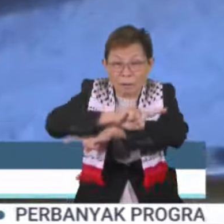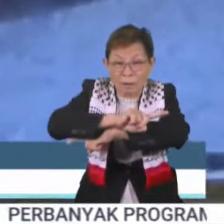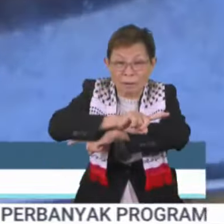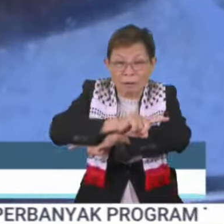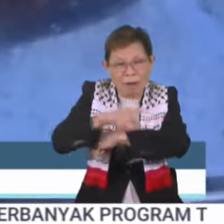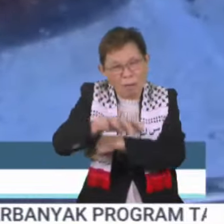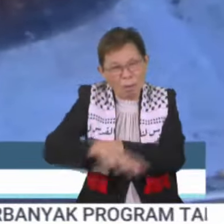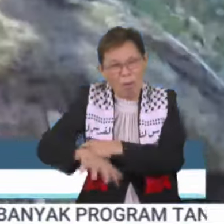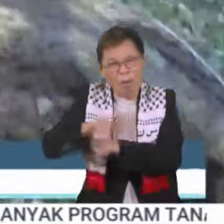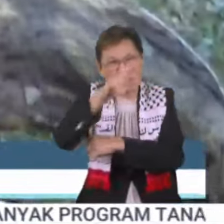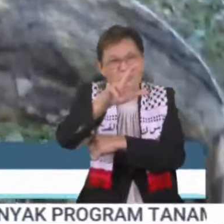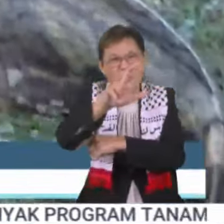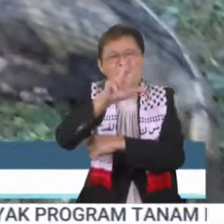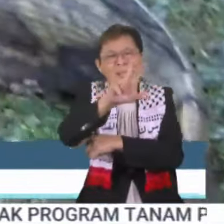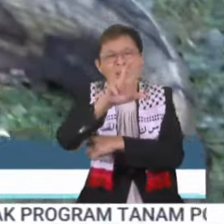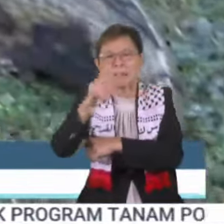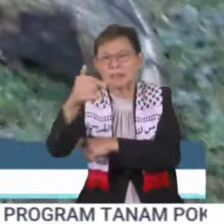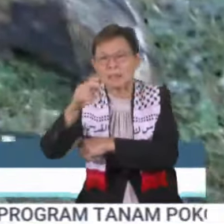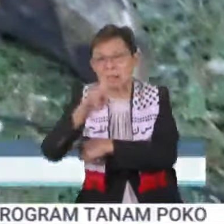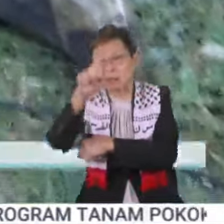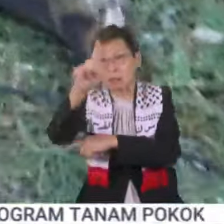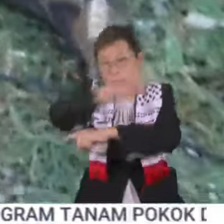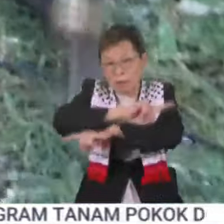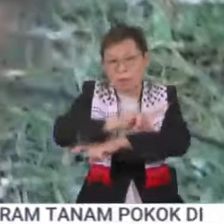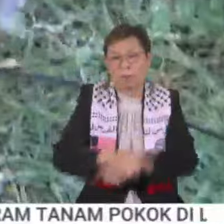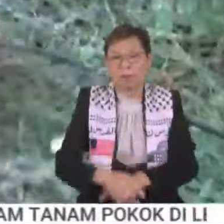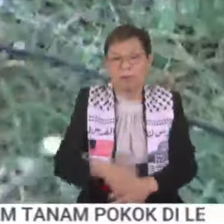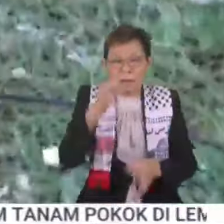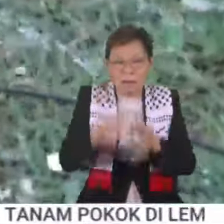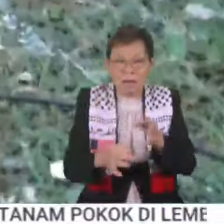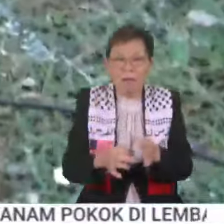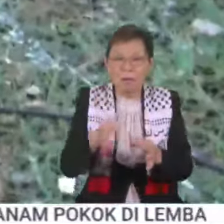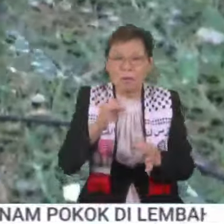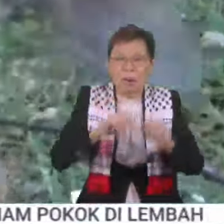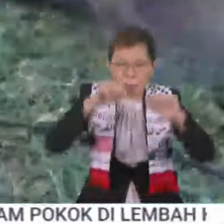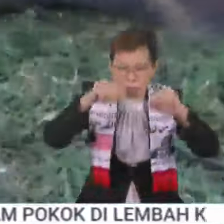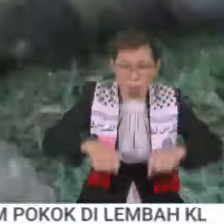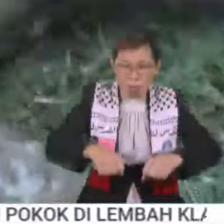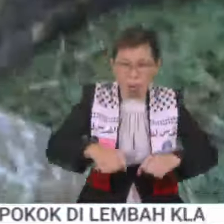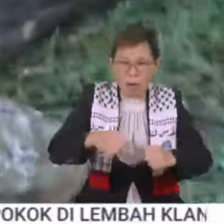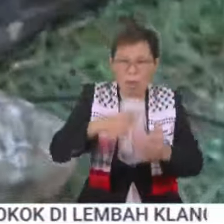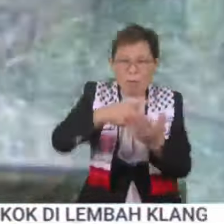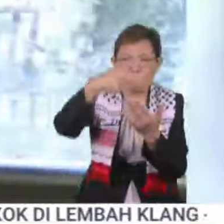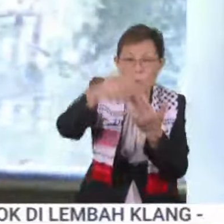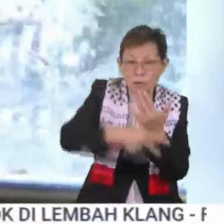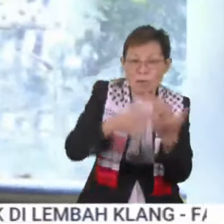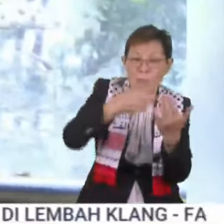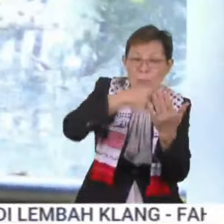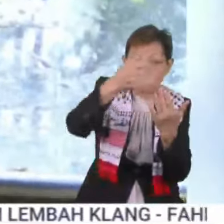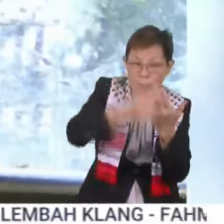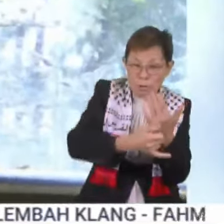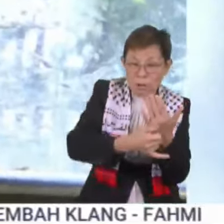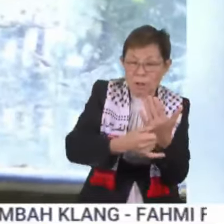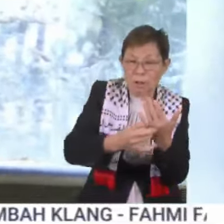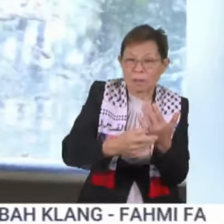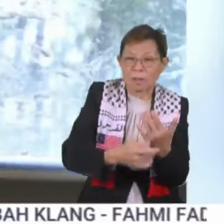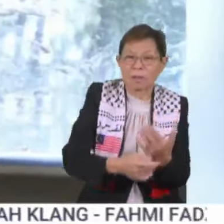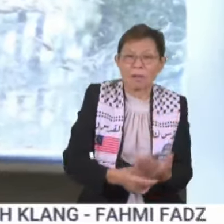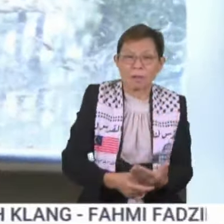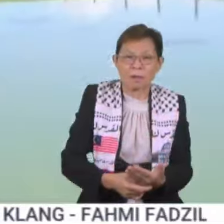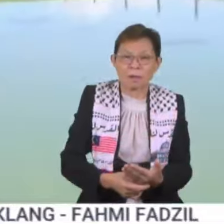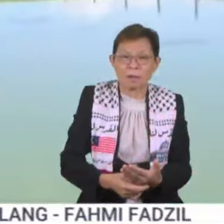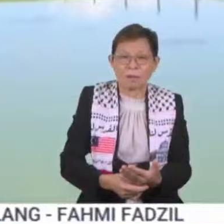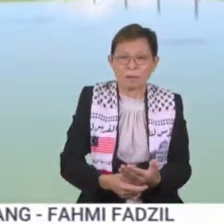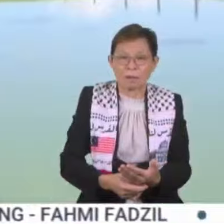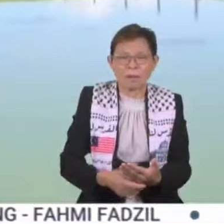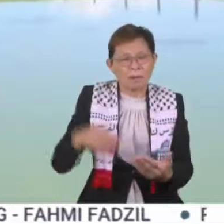tak kurang daripada 3 tan untuk satu hari. Kalau ikut yang mampu dibagi oleh projek ni, kita saya rasa kalau ikut persen dia